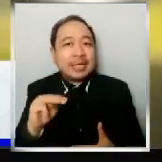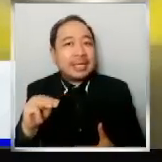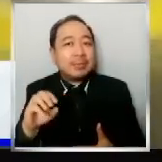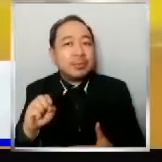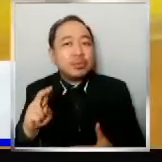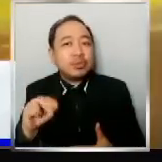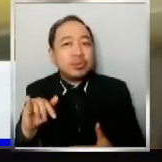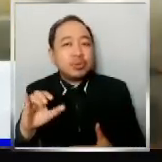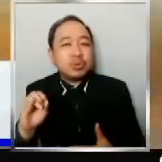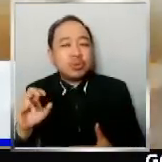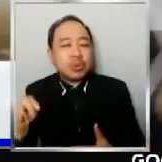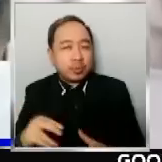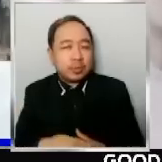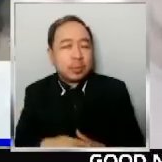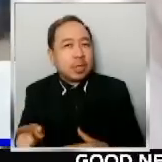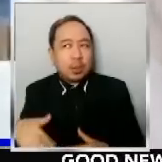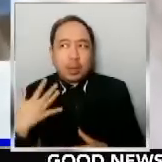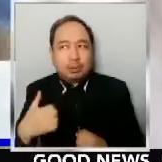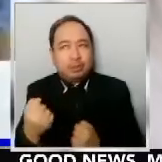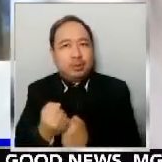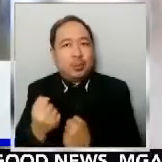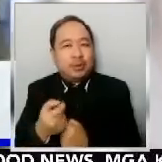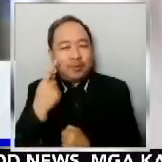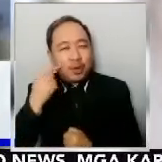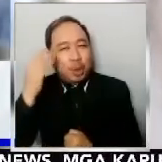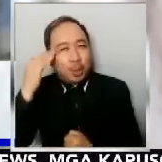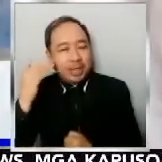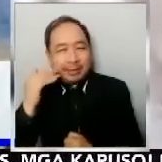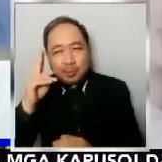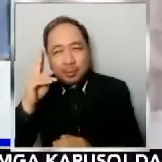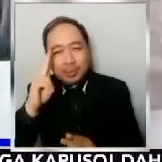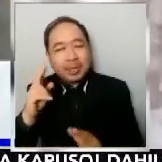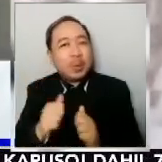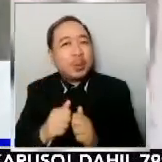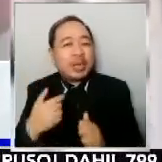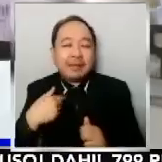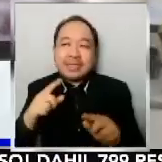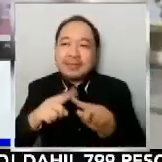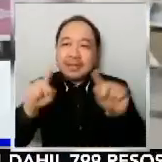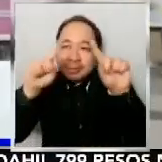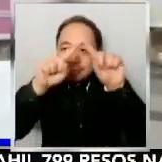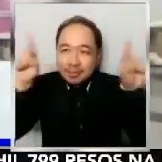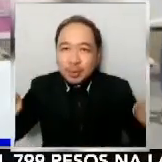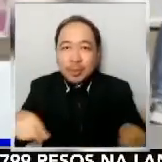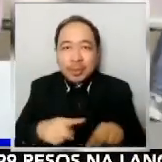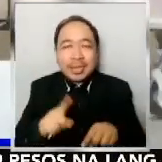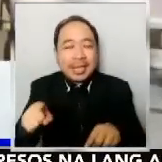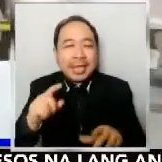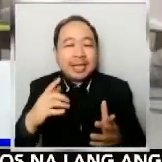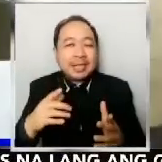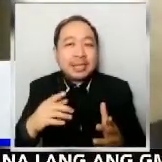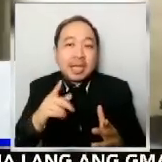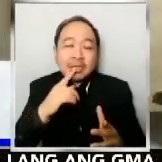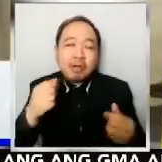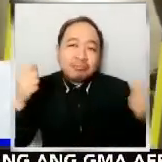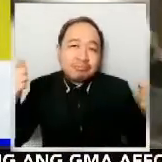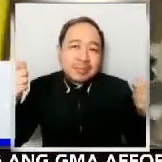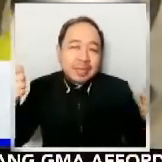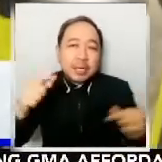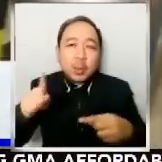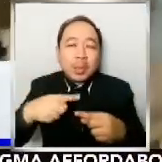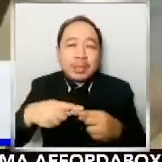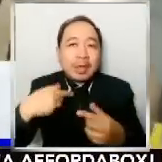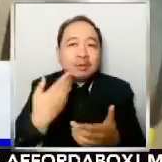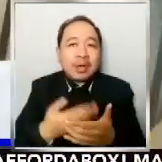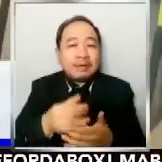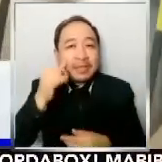All out ang suporta ng fans ng Korean heartthrob na may bit-bit pang mga banner at poster ng kanilang idol sa kanyang arrival kagabi. Ang